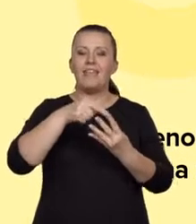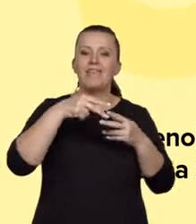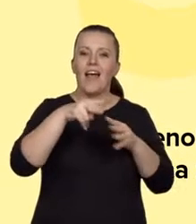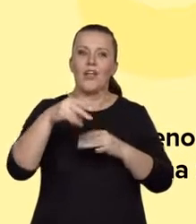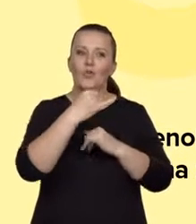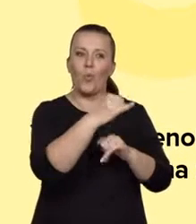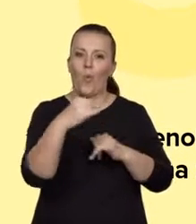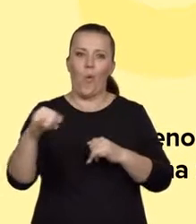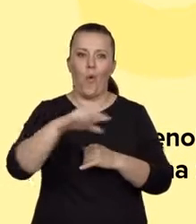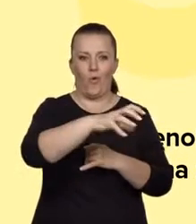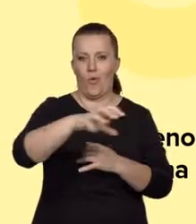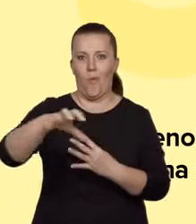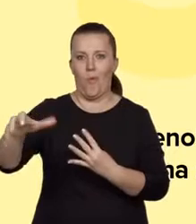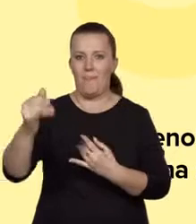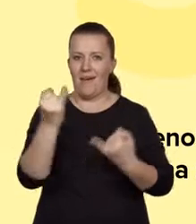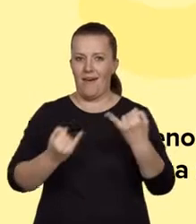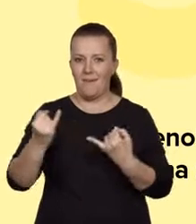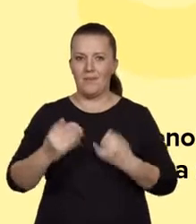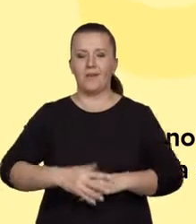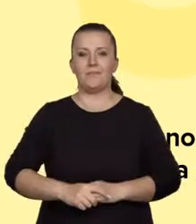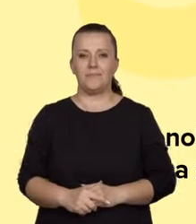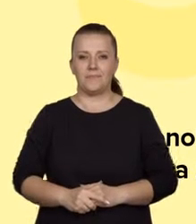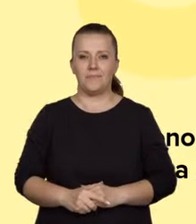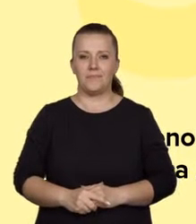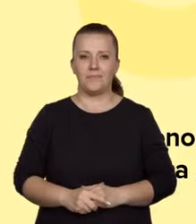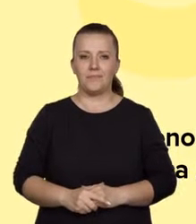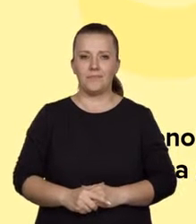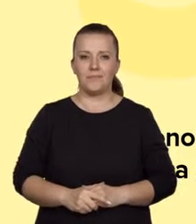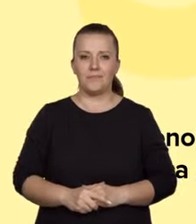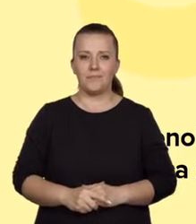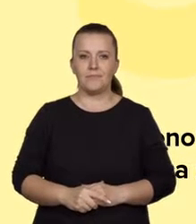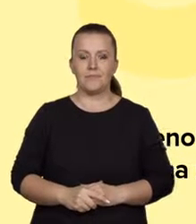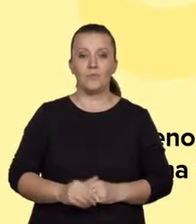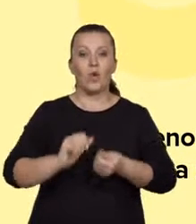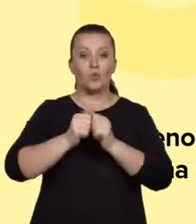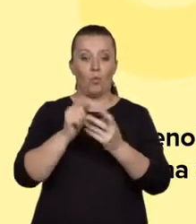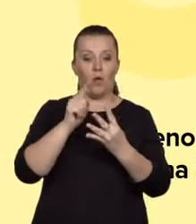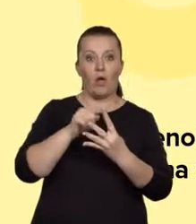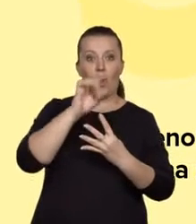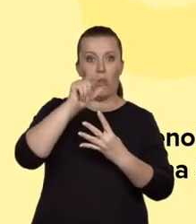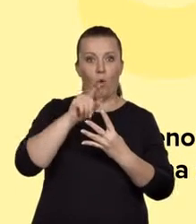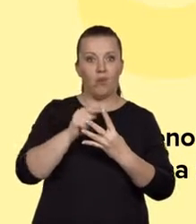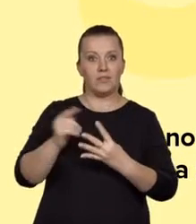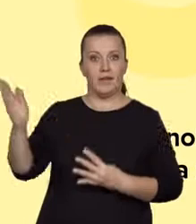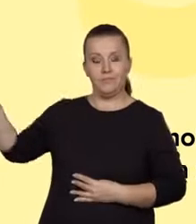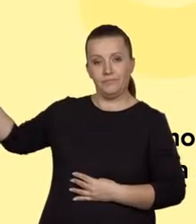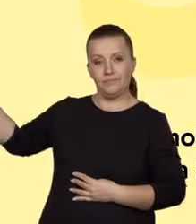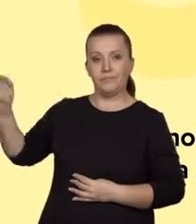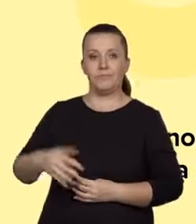chemiczne należące do różnych klas związków organicznych. Mamy przecież roztwory glukozy, która jest